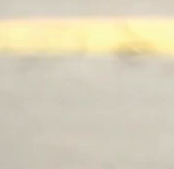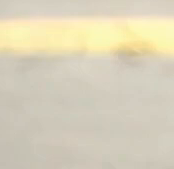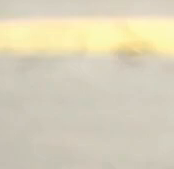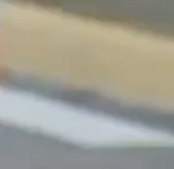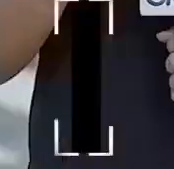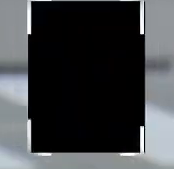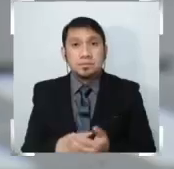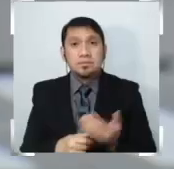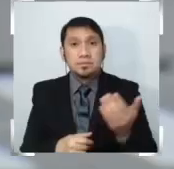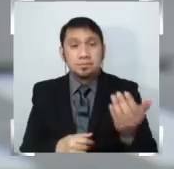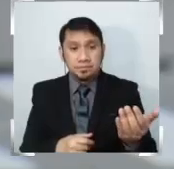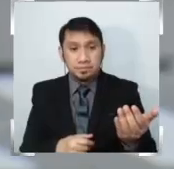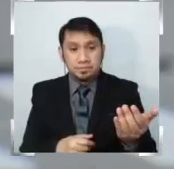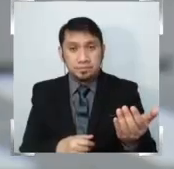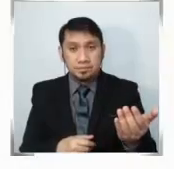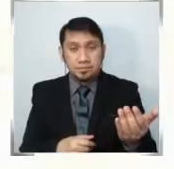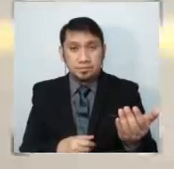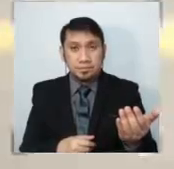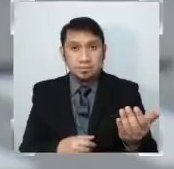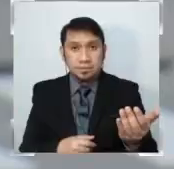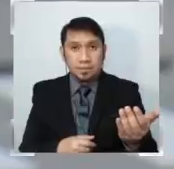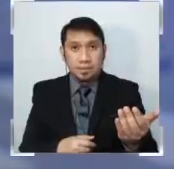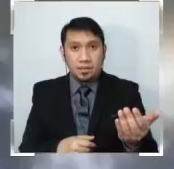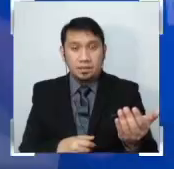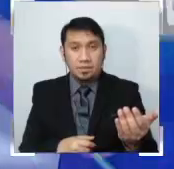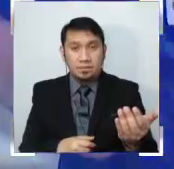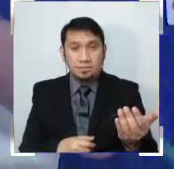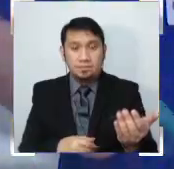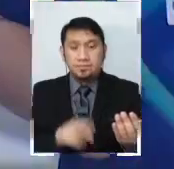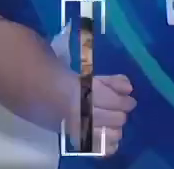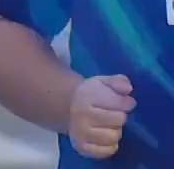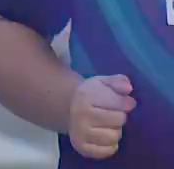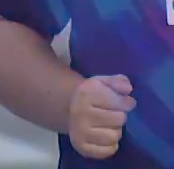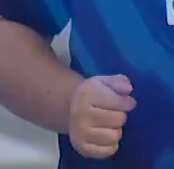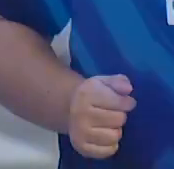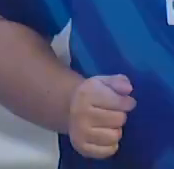si Sanima Refran. Ako si Sandra Aguinaldo. Kami ang inyong saksi.